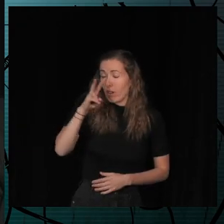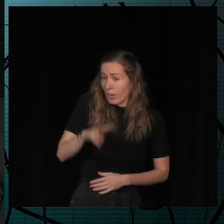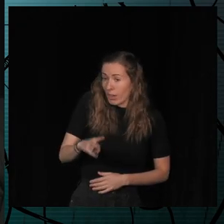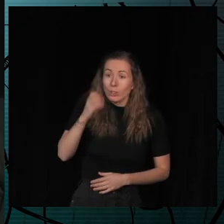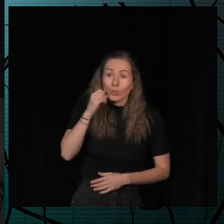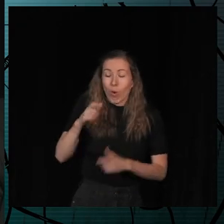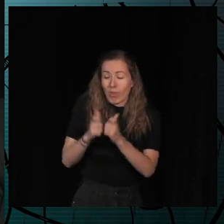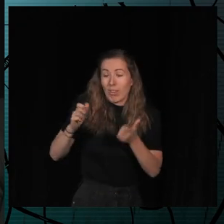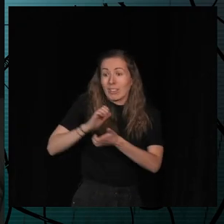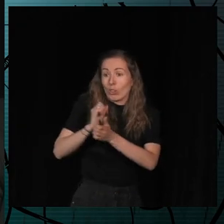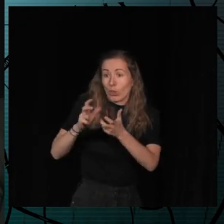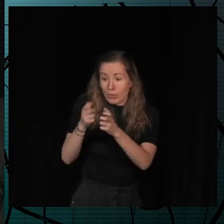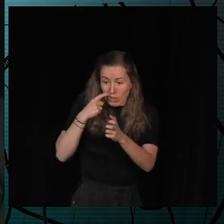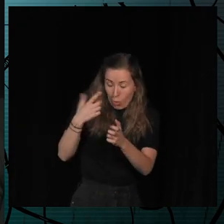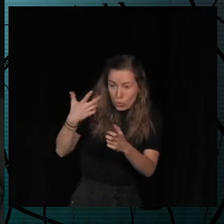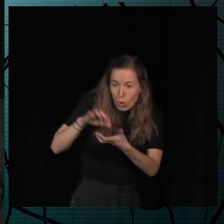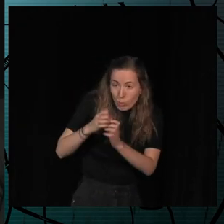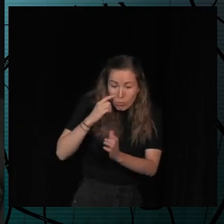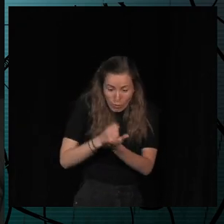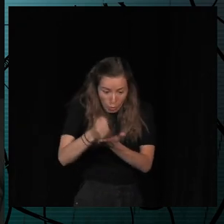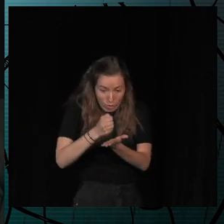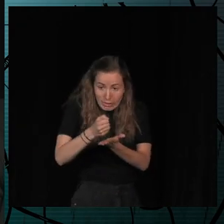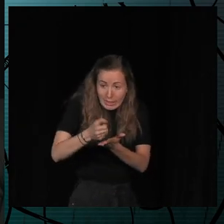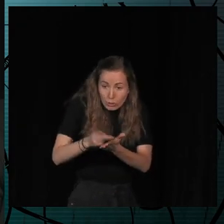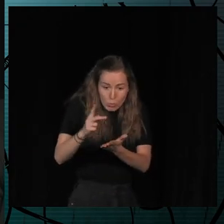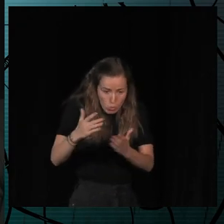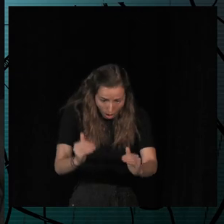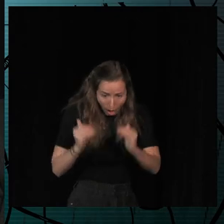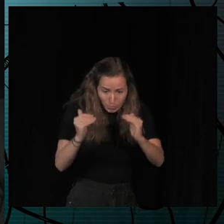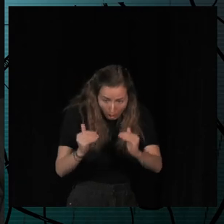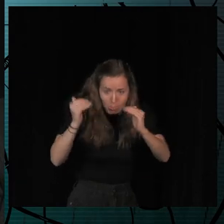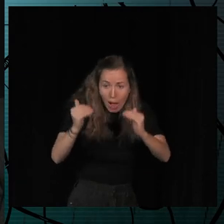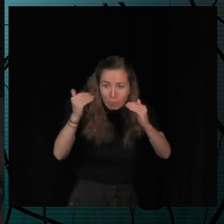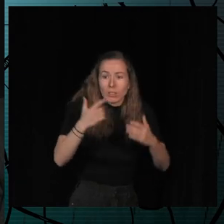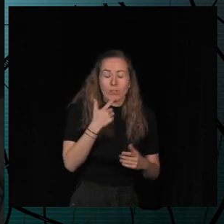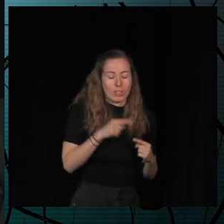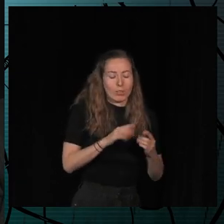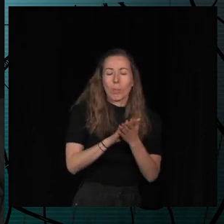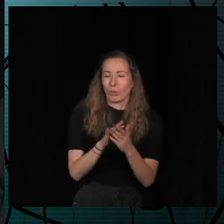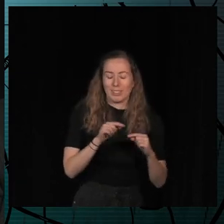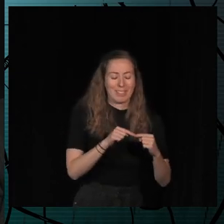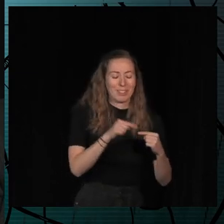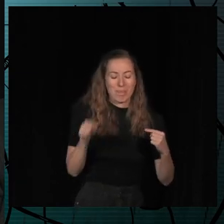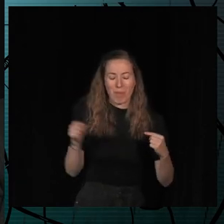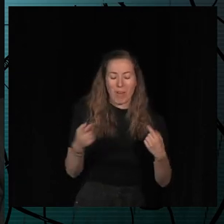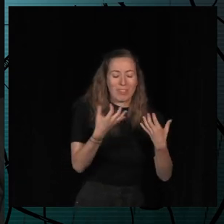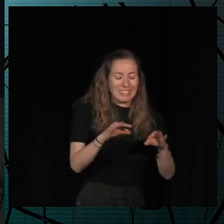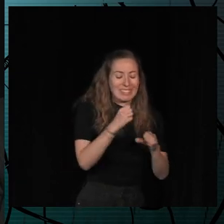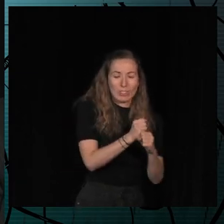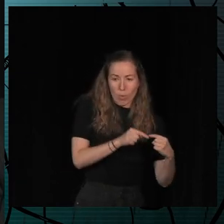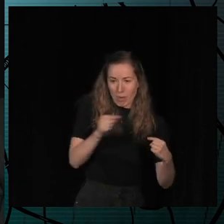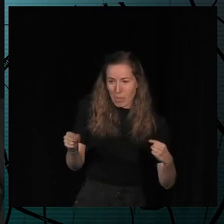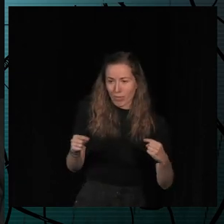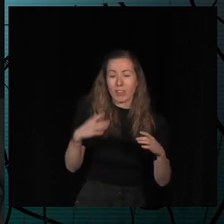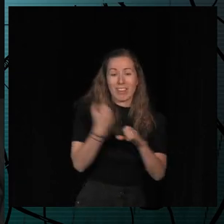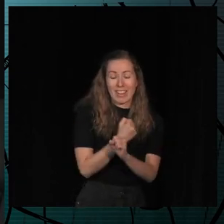il faut que les tests deviennent plus exigeants tous les 10 ans parce que sinon ils étalent mal donc donc ça c'est intéressant et dans